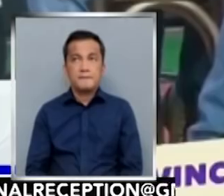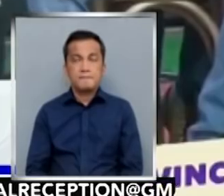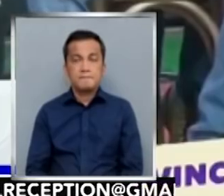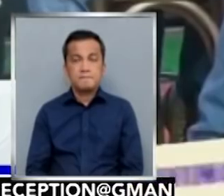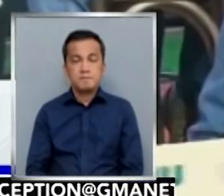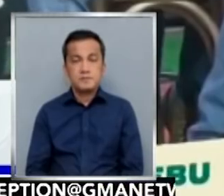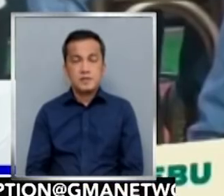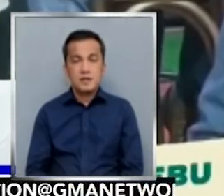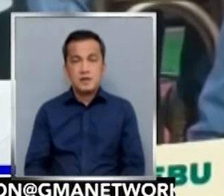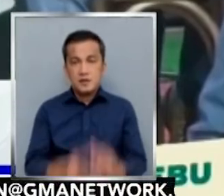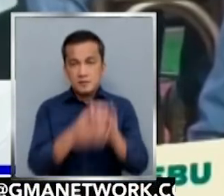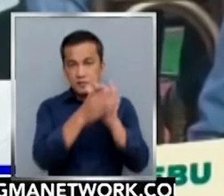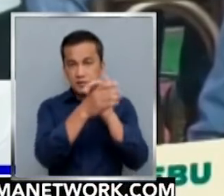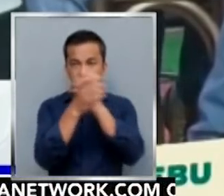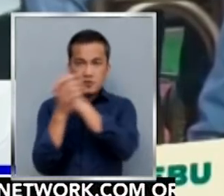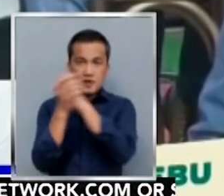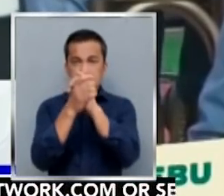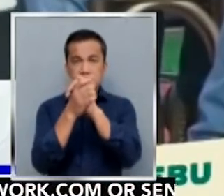Mabuhay ang Cebu!